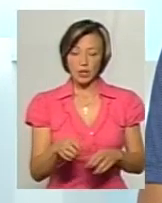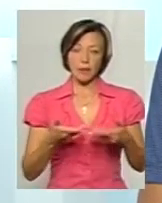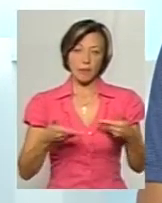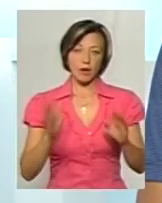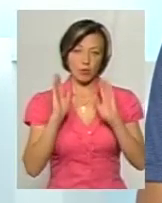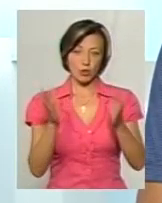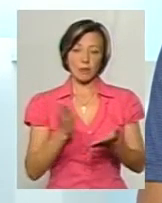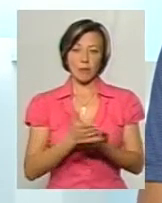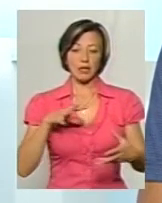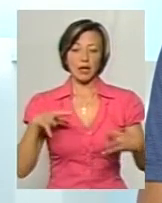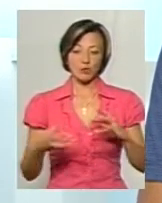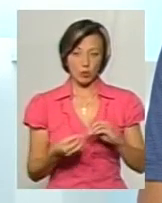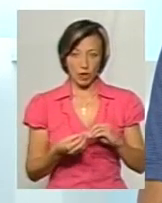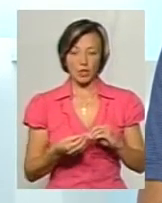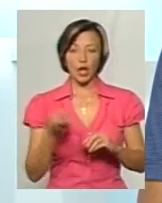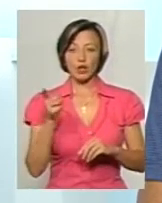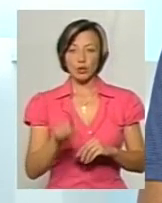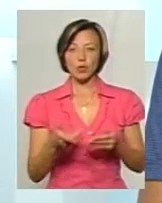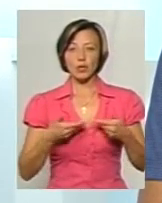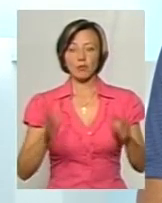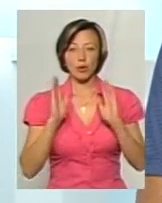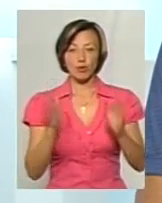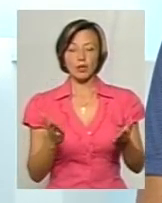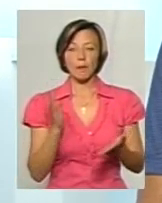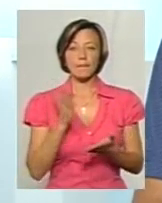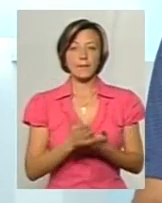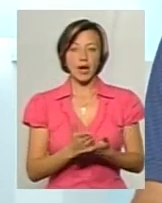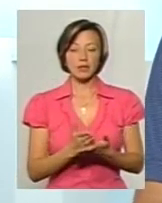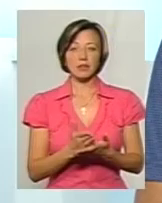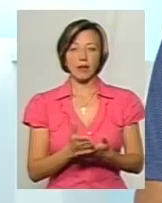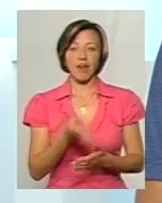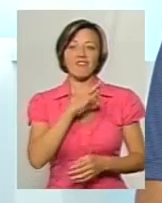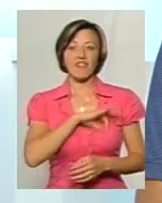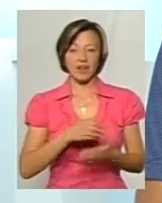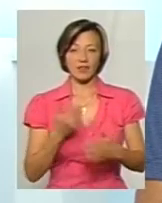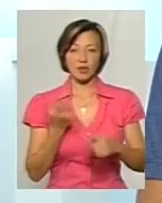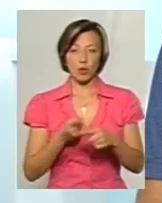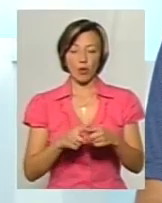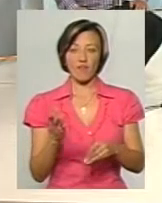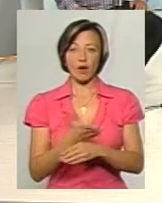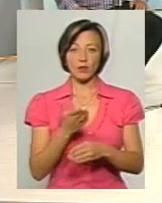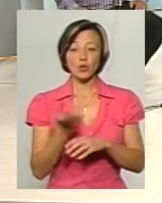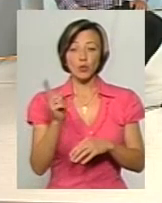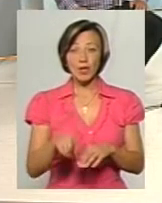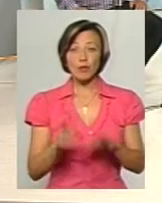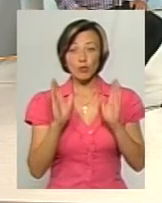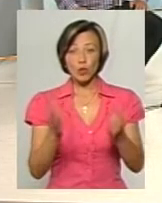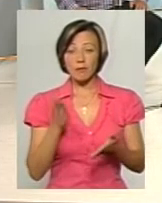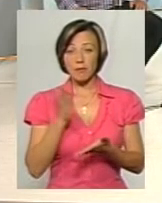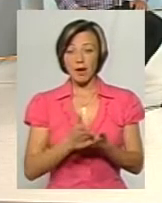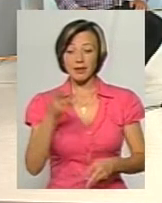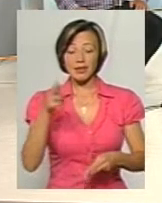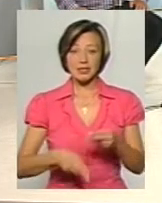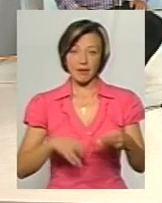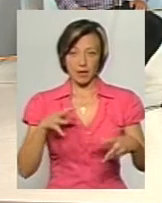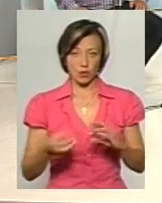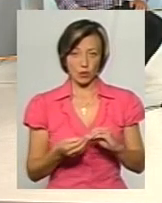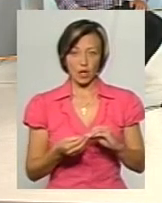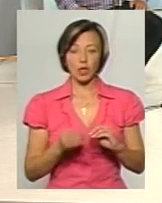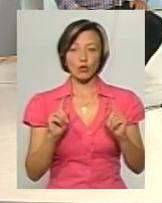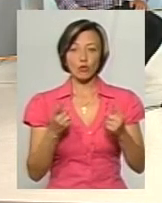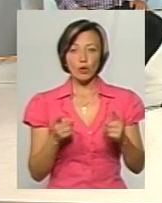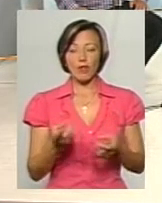мати результат, тоді ми будемо мати ефект від цього виробництва, і тоді ми будемо мати кінцевий результат.